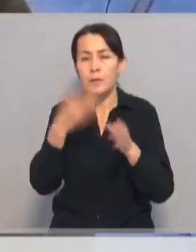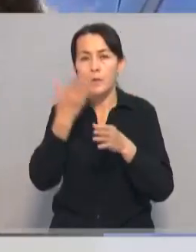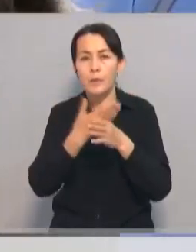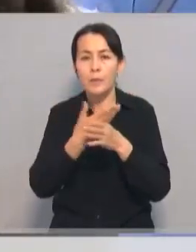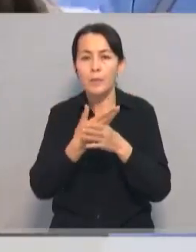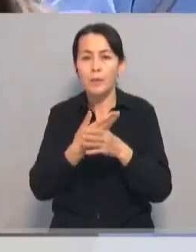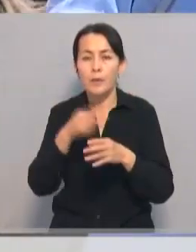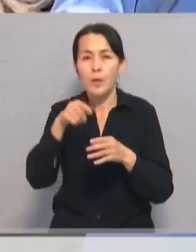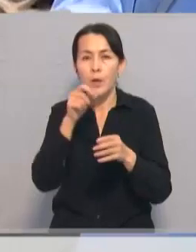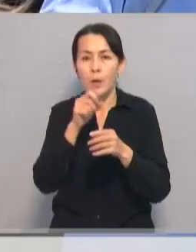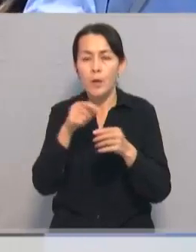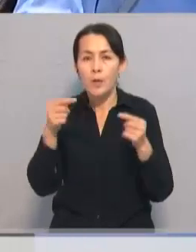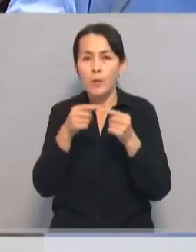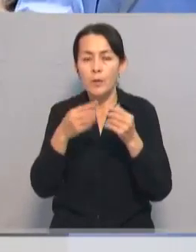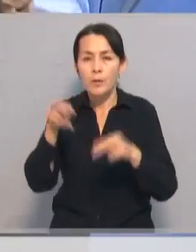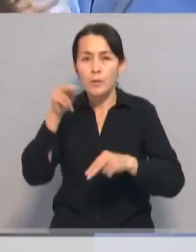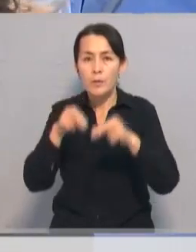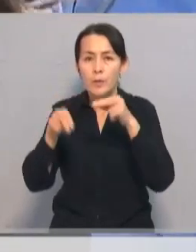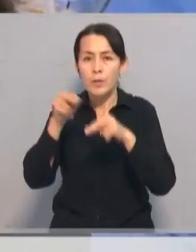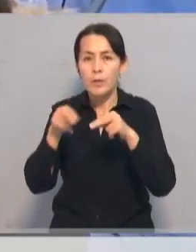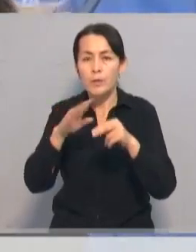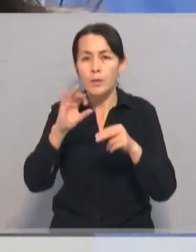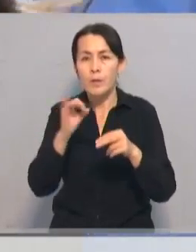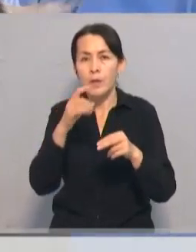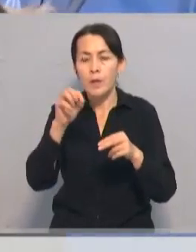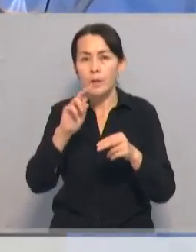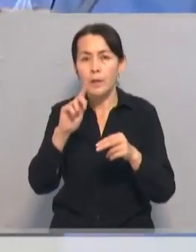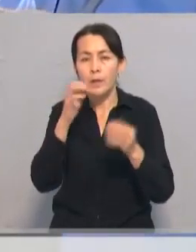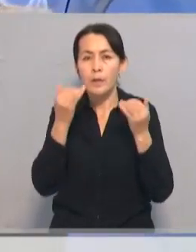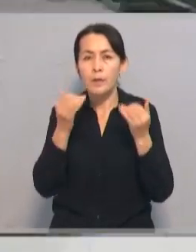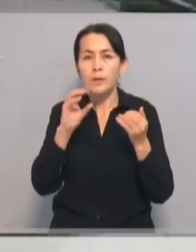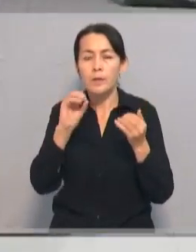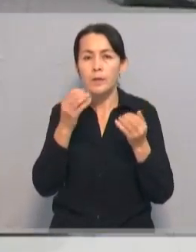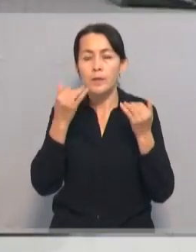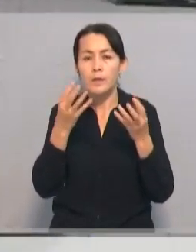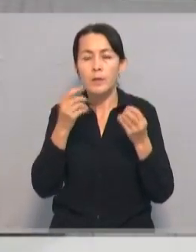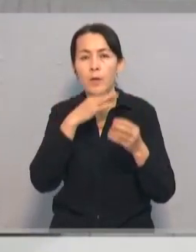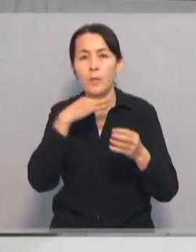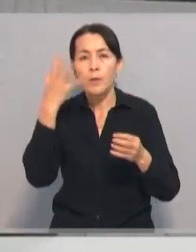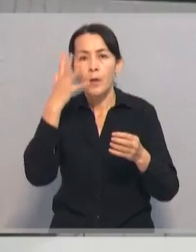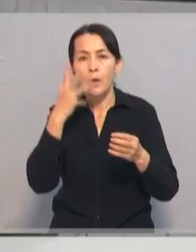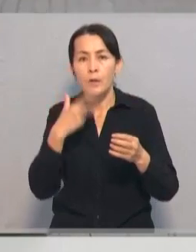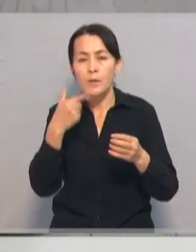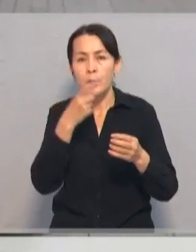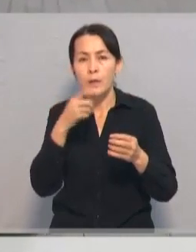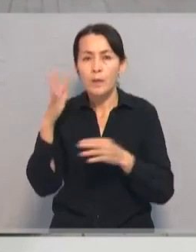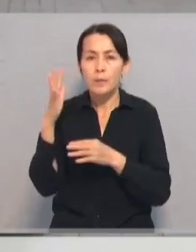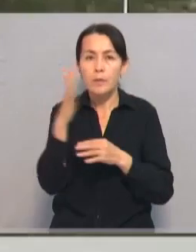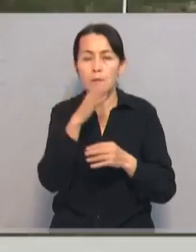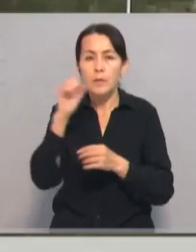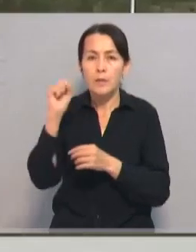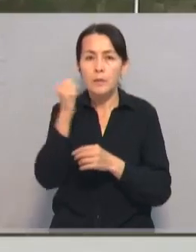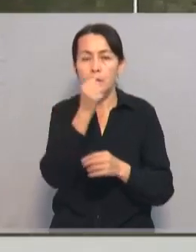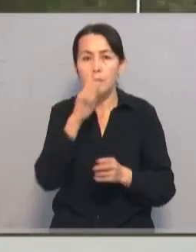вспомогательные на указанных территориях высажены саженцы айланта клена и Сени вяза упали туи можжевельника